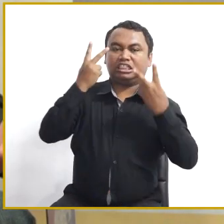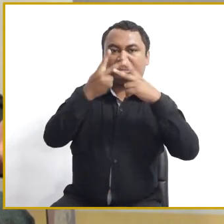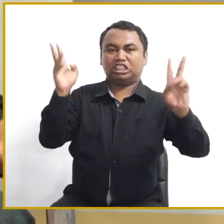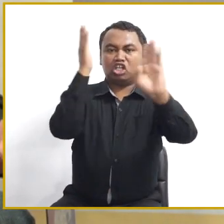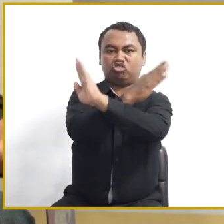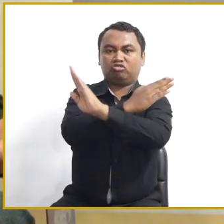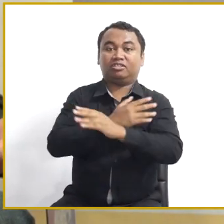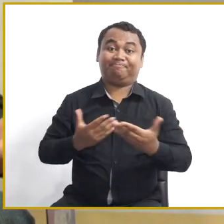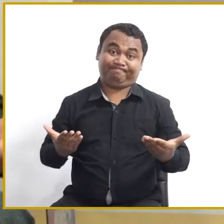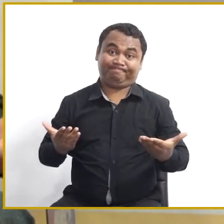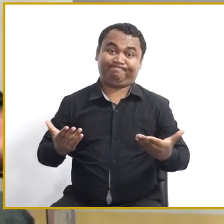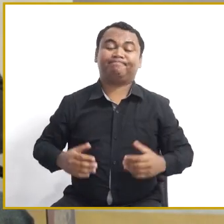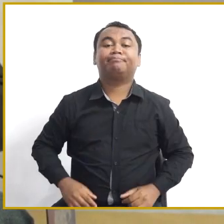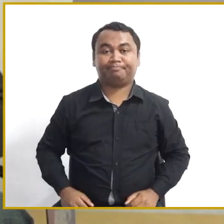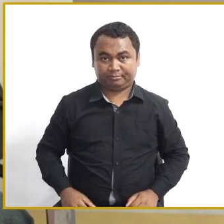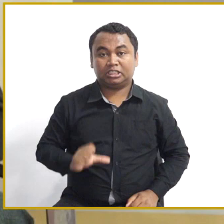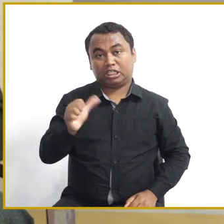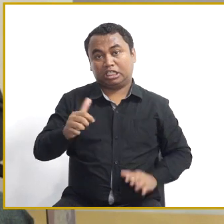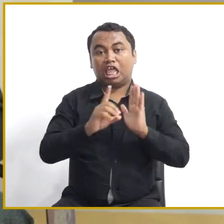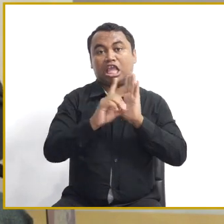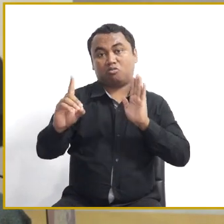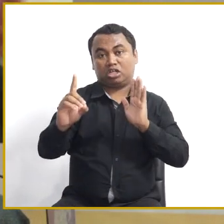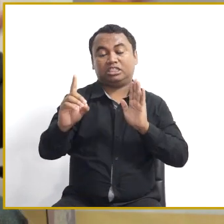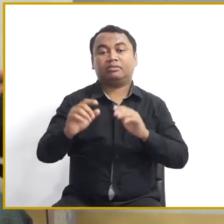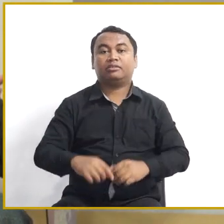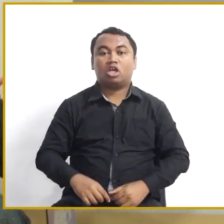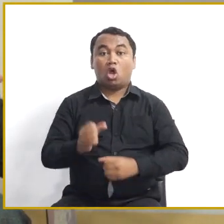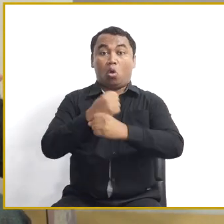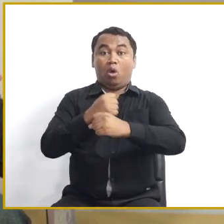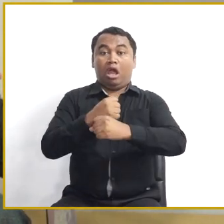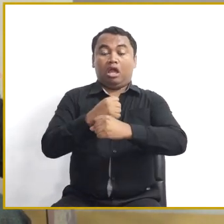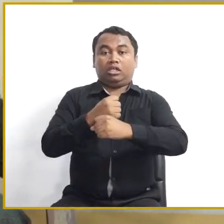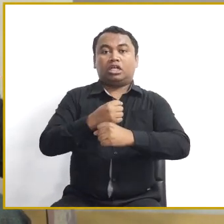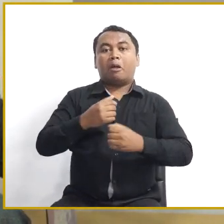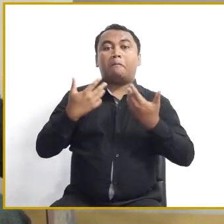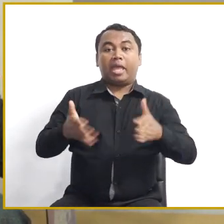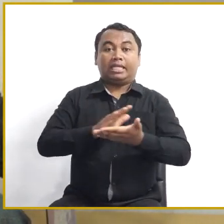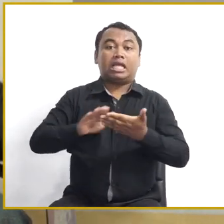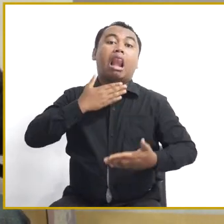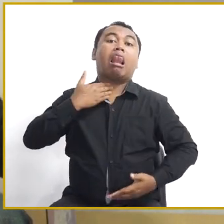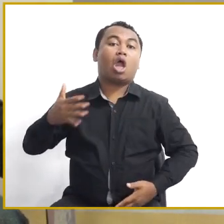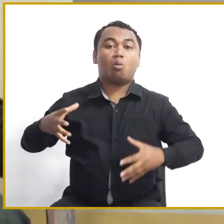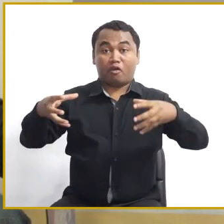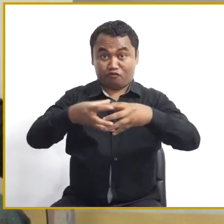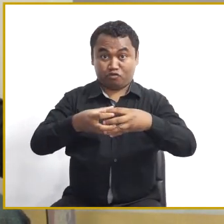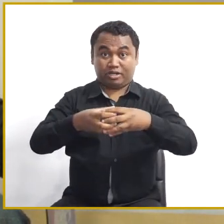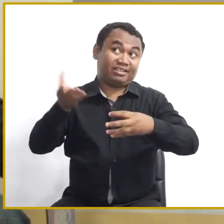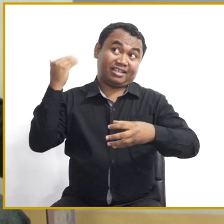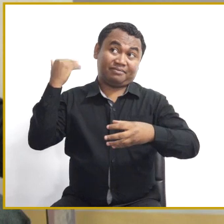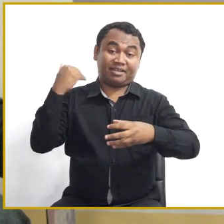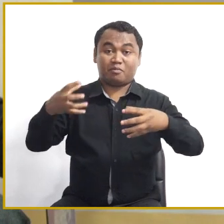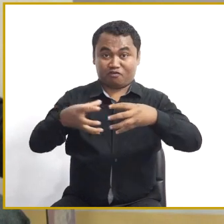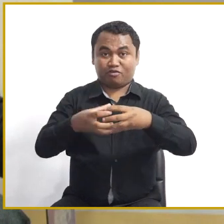an'le firenena. Satria demokrasia mivory zao ny Betsileo tafarany teo.